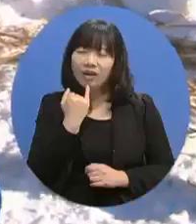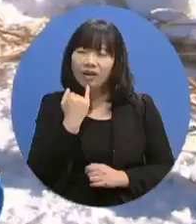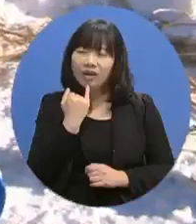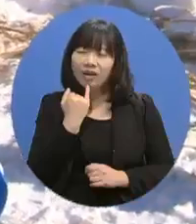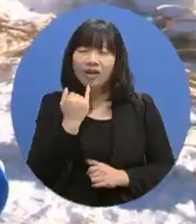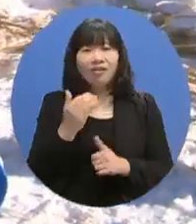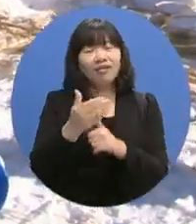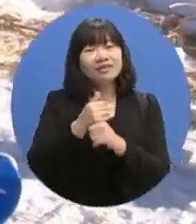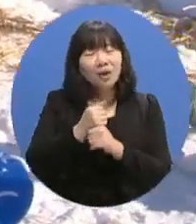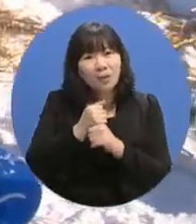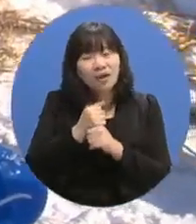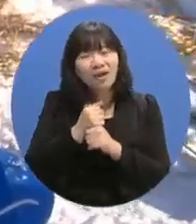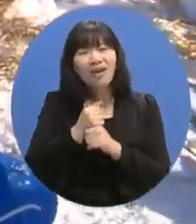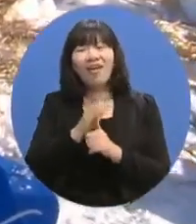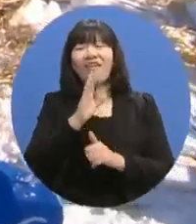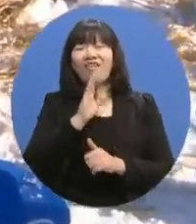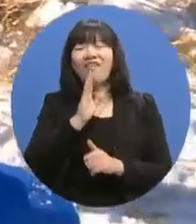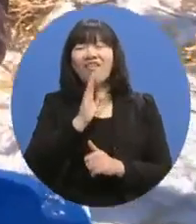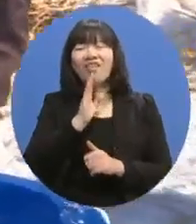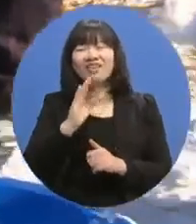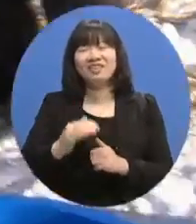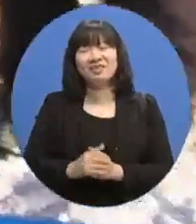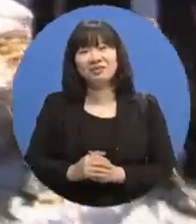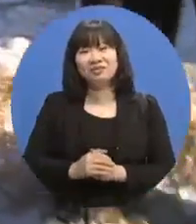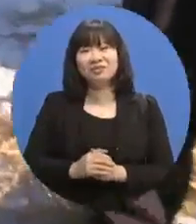네, 잡았습니다.